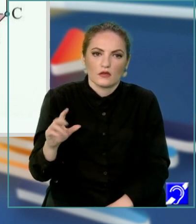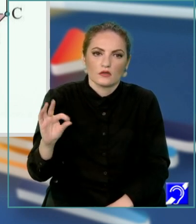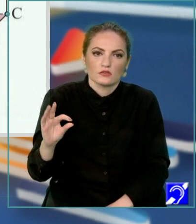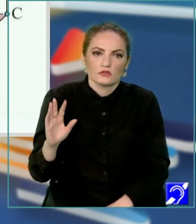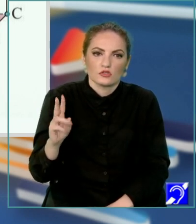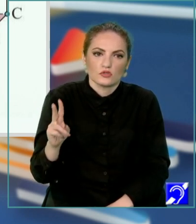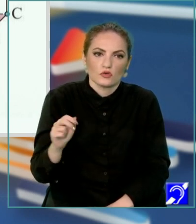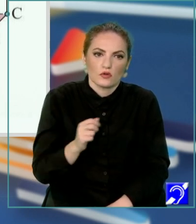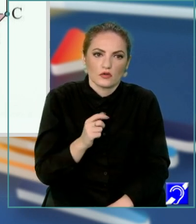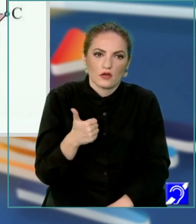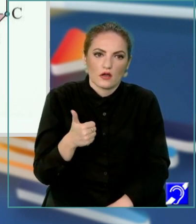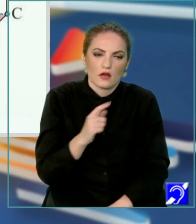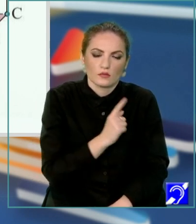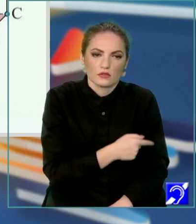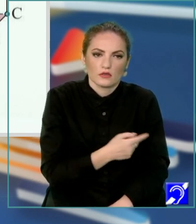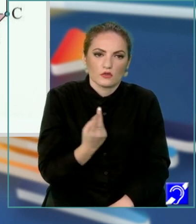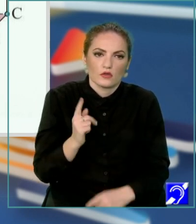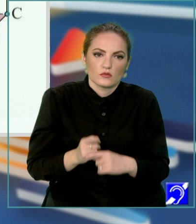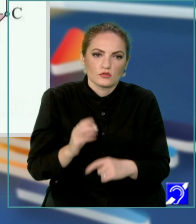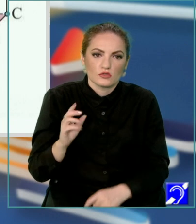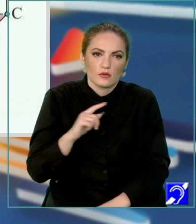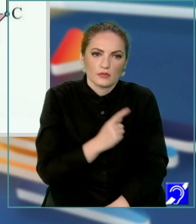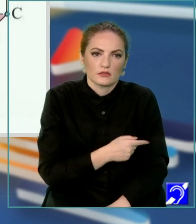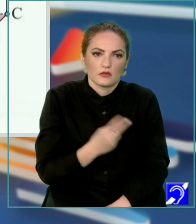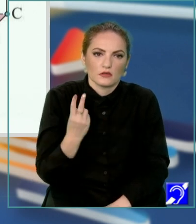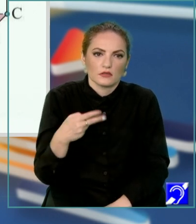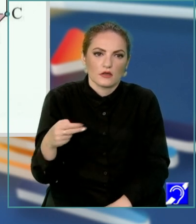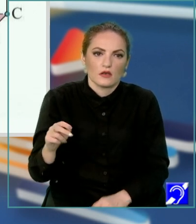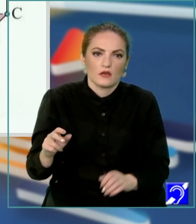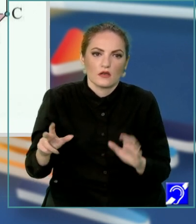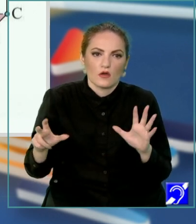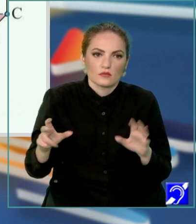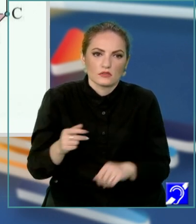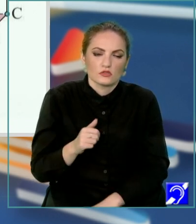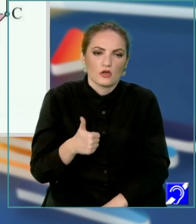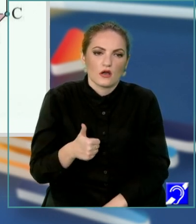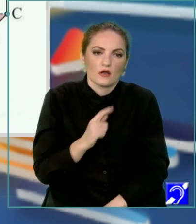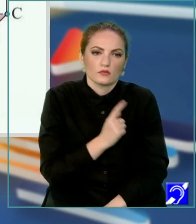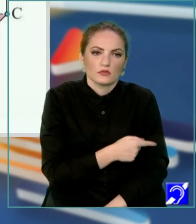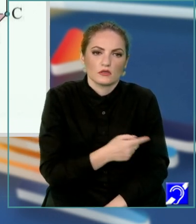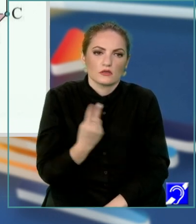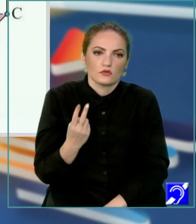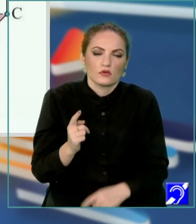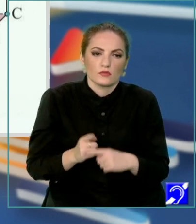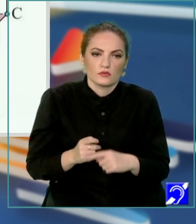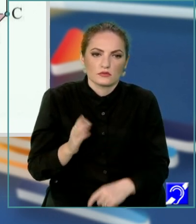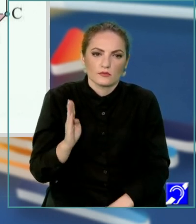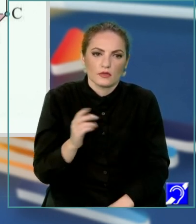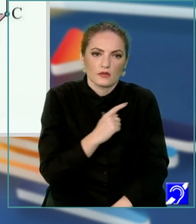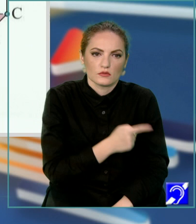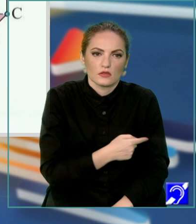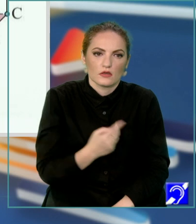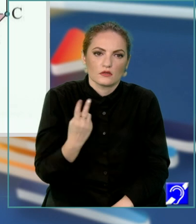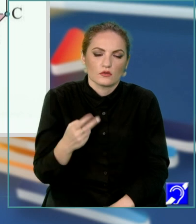optzeci și a pătrat plus b pătrat egal 100 este un sistem de trei ecuații